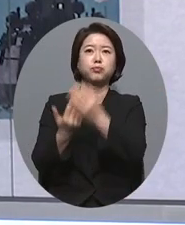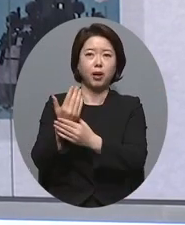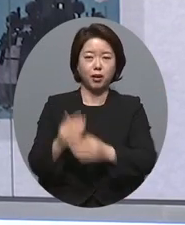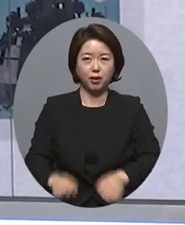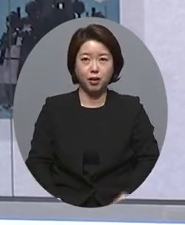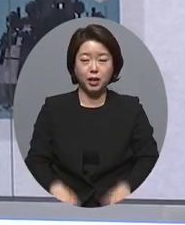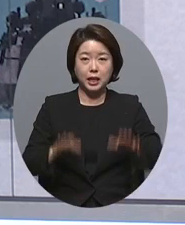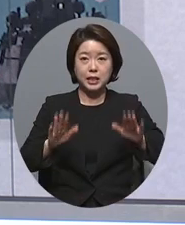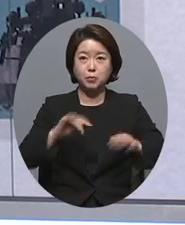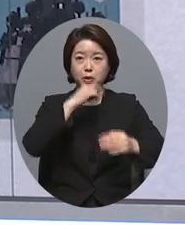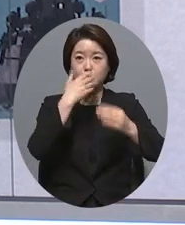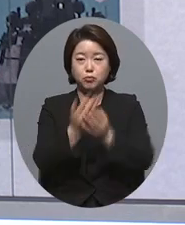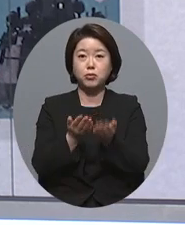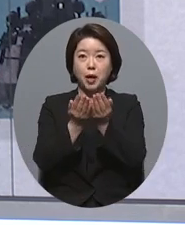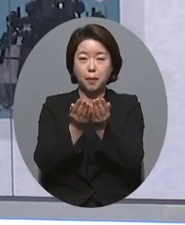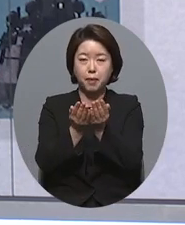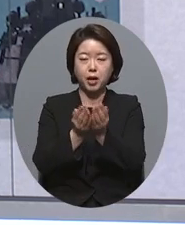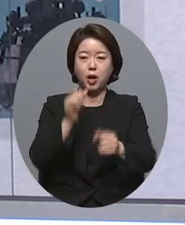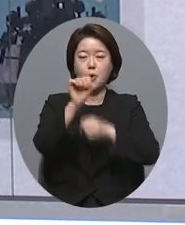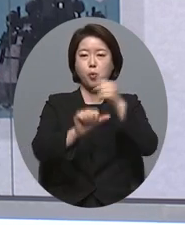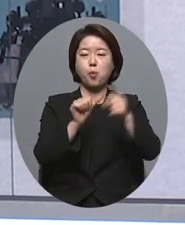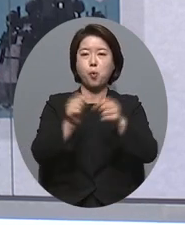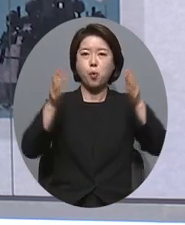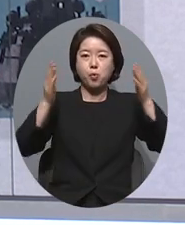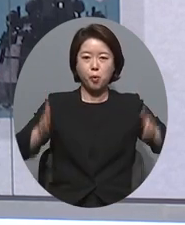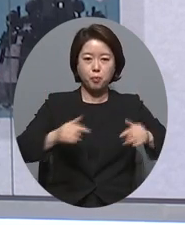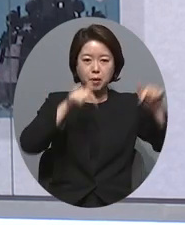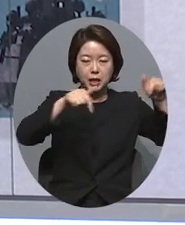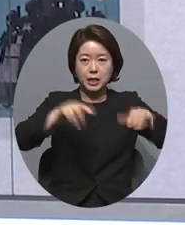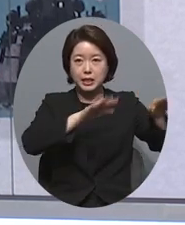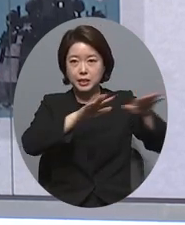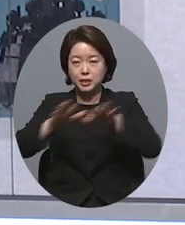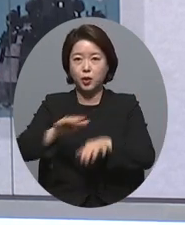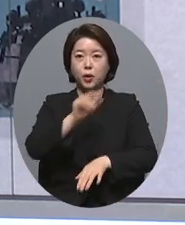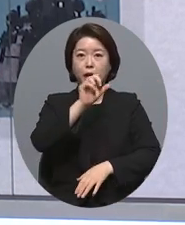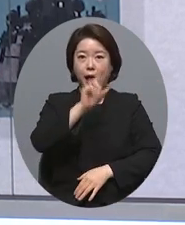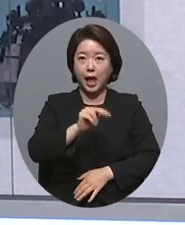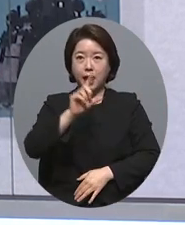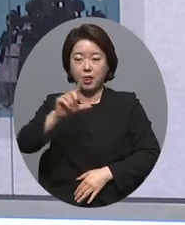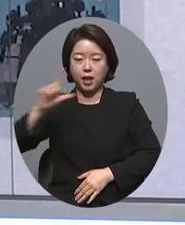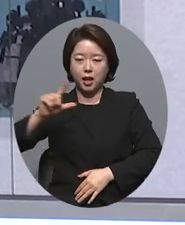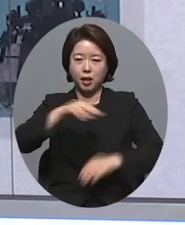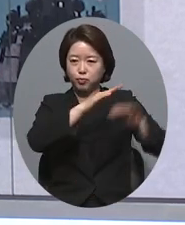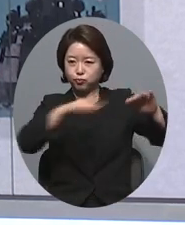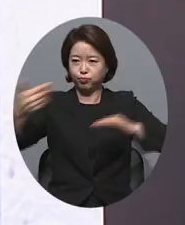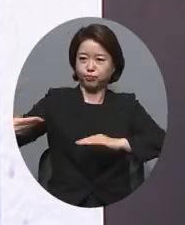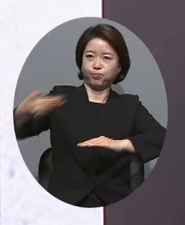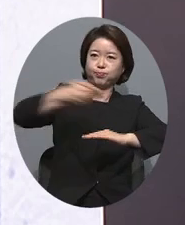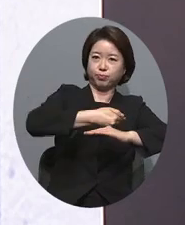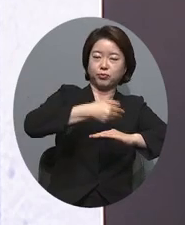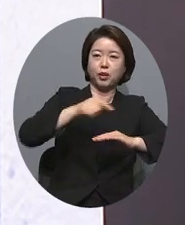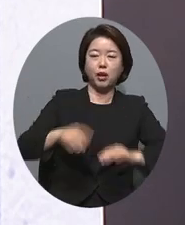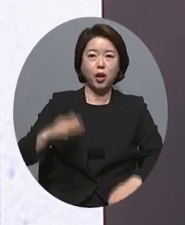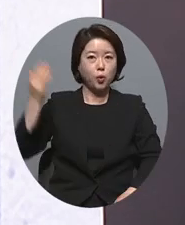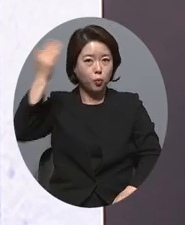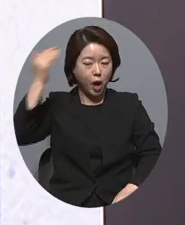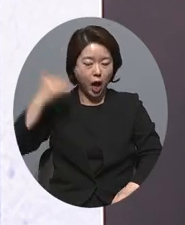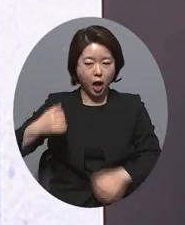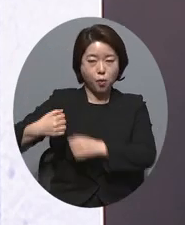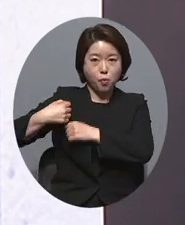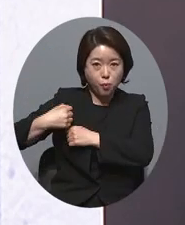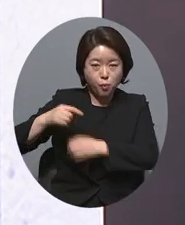이번에는 북한 선박이 5년 만에 북방 한계선을 침범했습니다. 우리 해군 함정이 대응 사격에